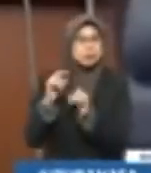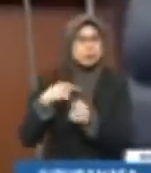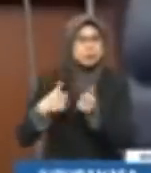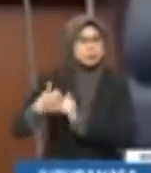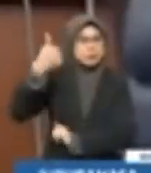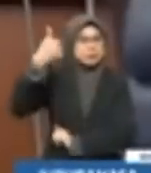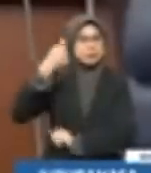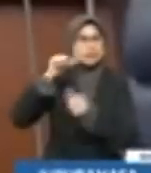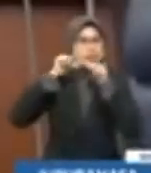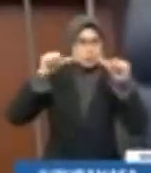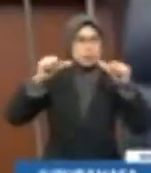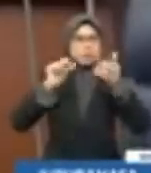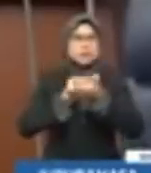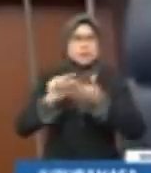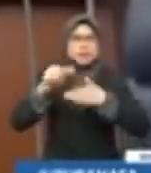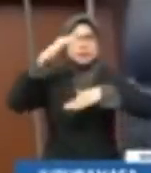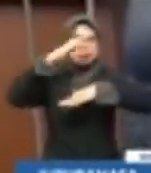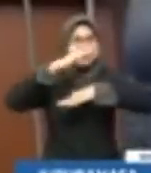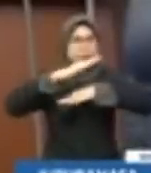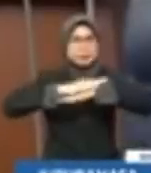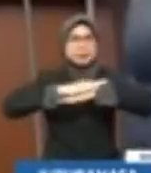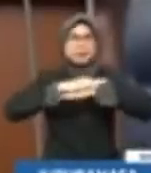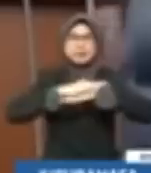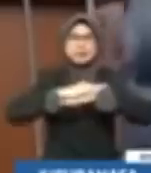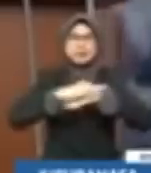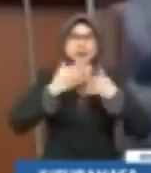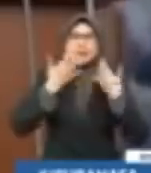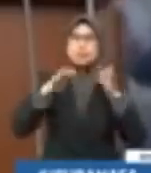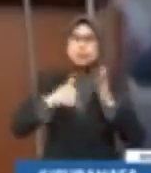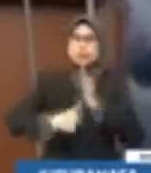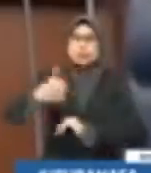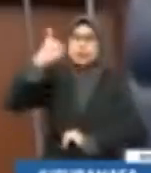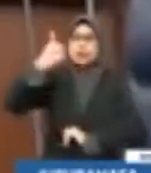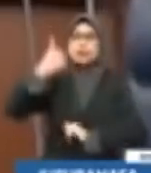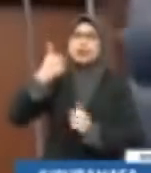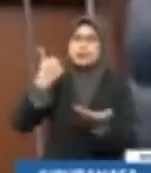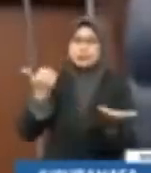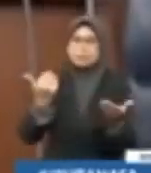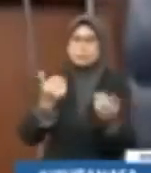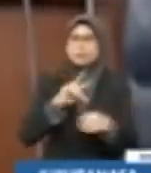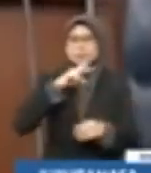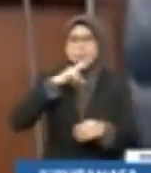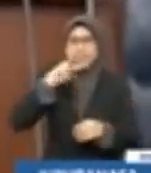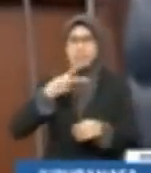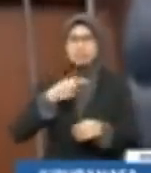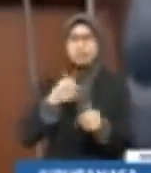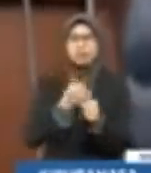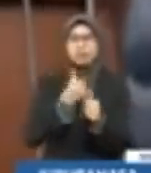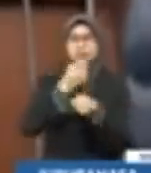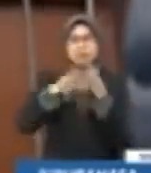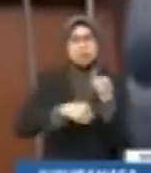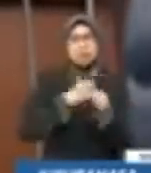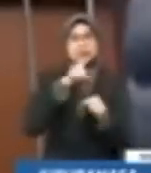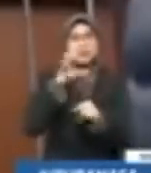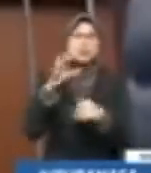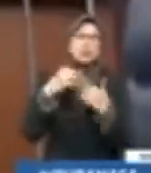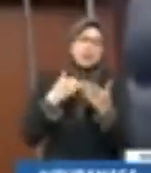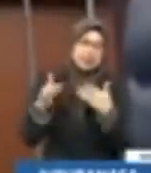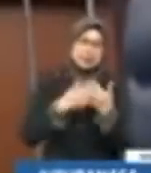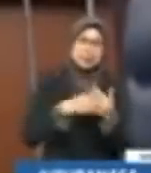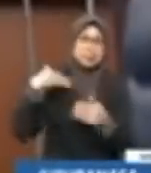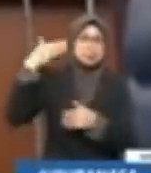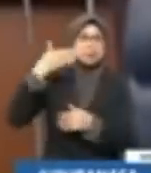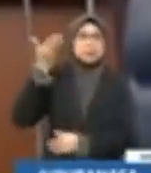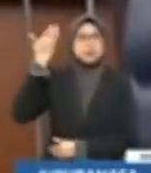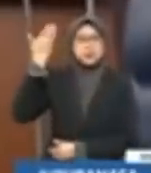kita menang akan mengumumkan gaji minimum. Selepas menang, tukar kibalan dia kata setiap tahun 100. Apa itu sejarah. Tuan Yang